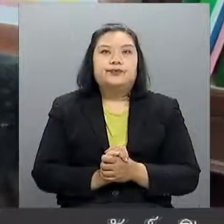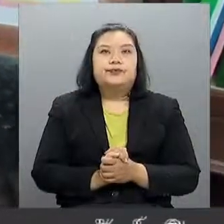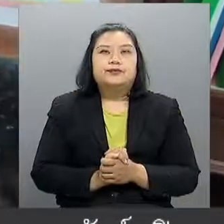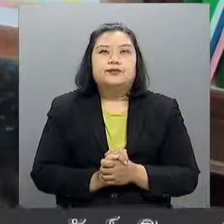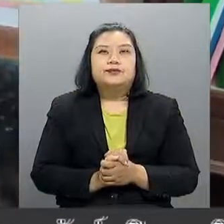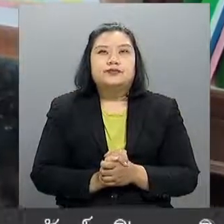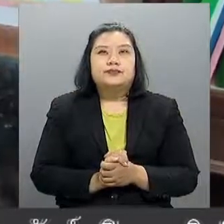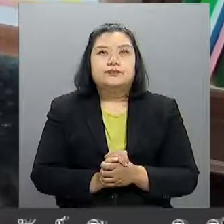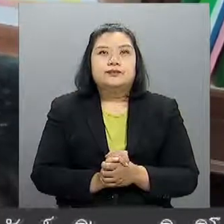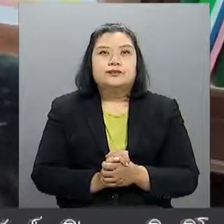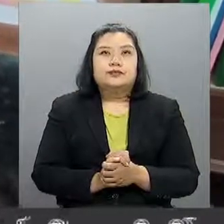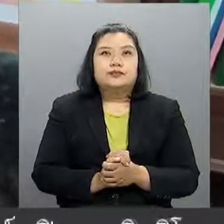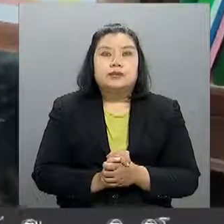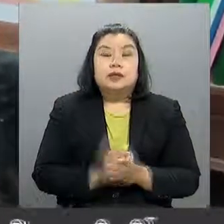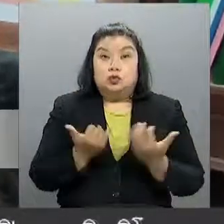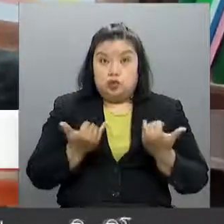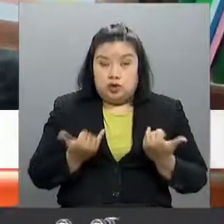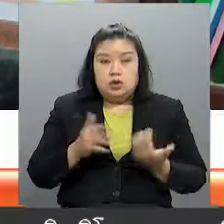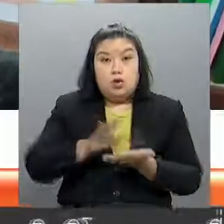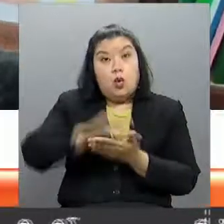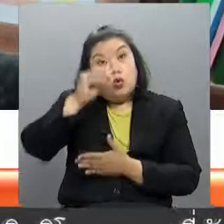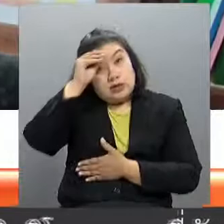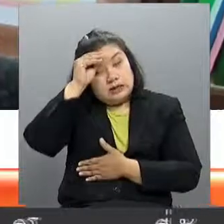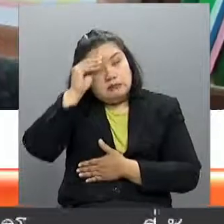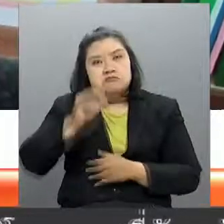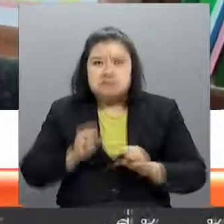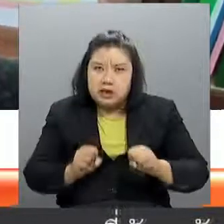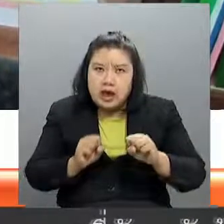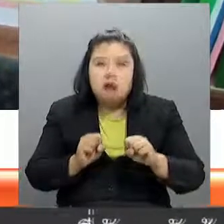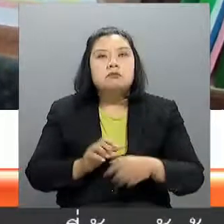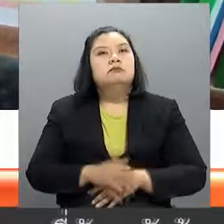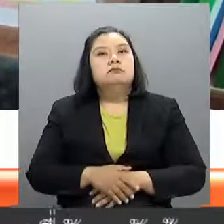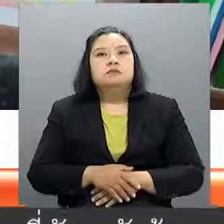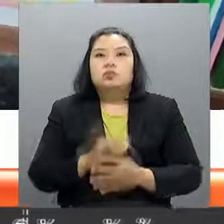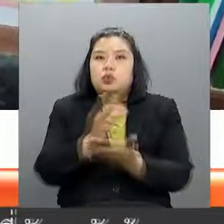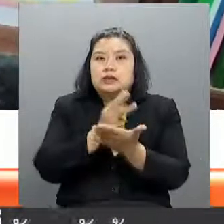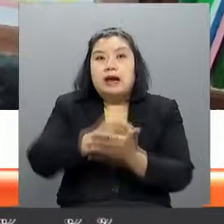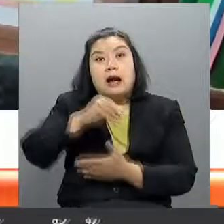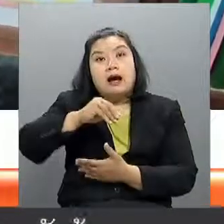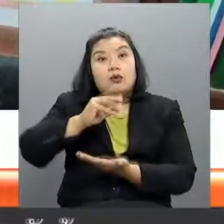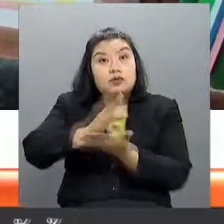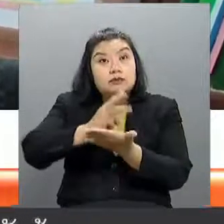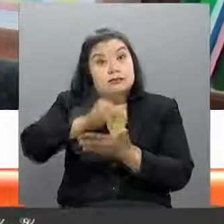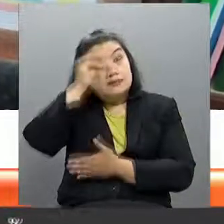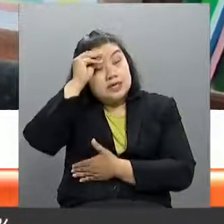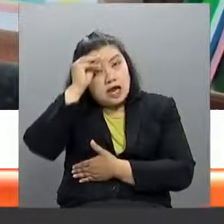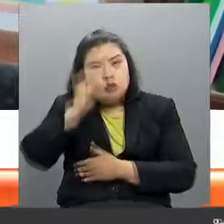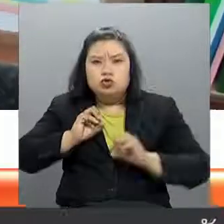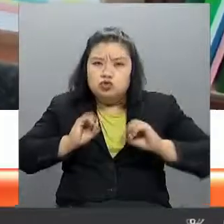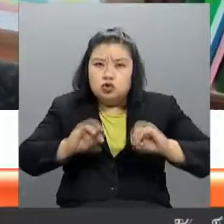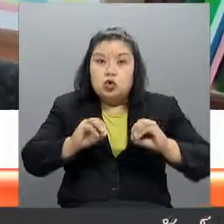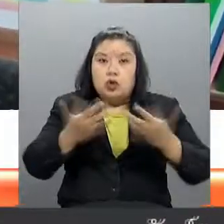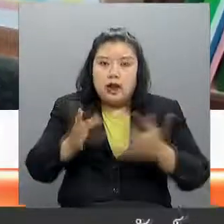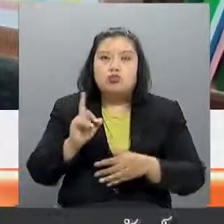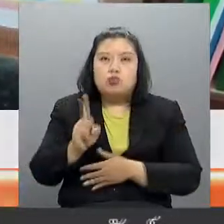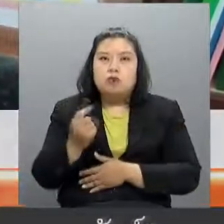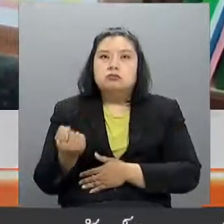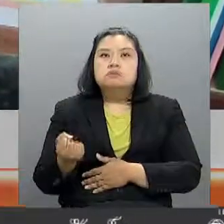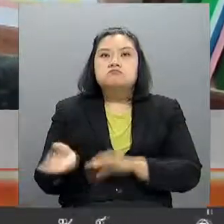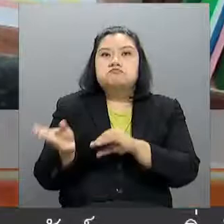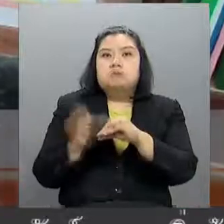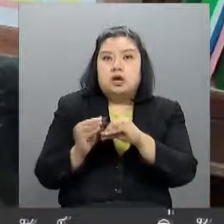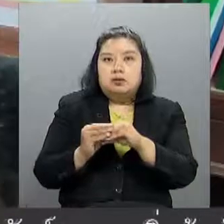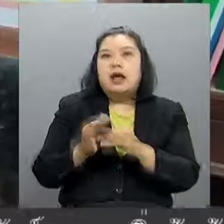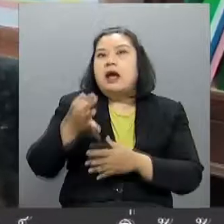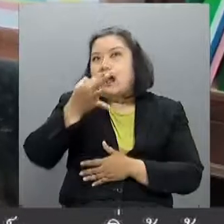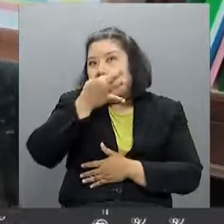จะเน้นทางด้านวิชาการแล้วยังต้องเน้นทักษะอาชีพแล้วให้ชุมชนมีส่วนร่วมในการจัดการ